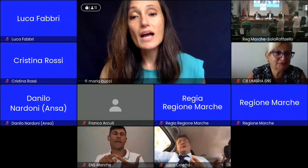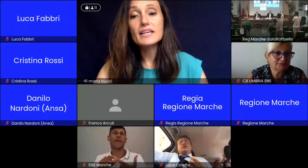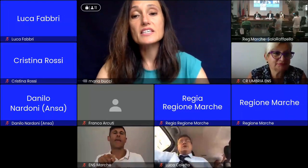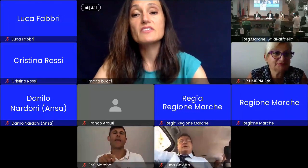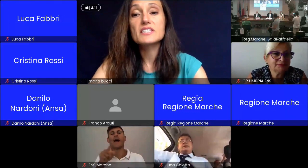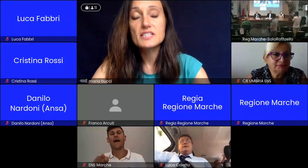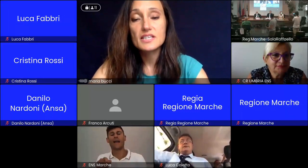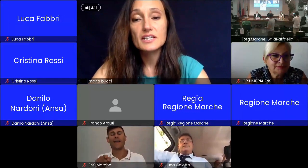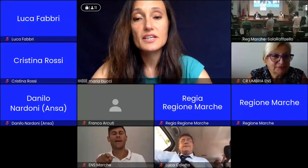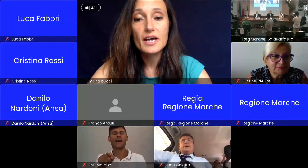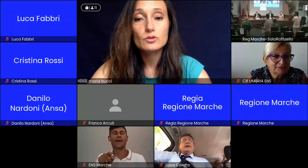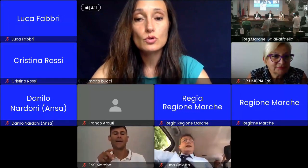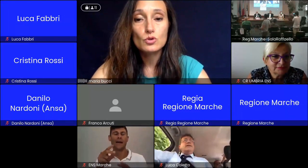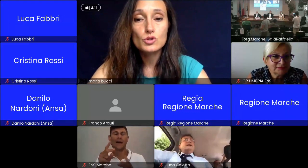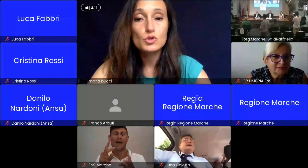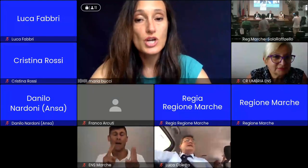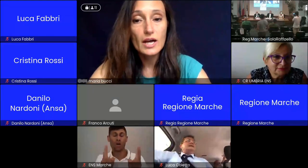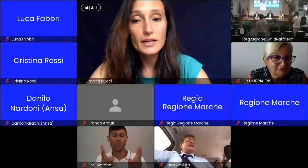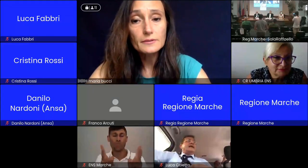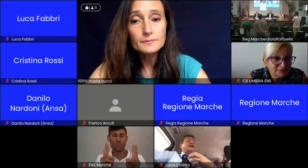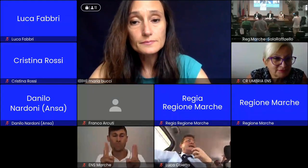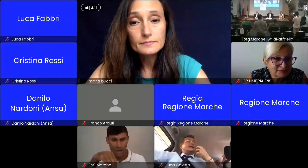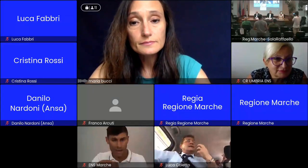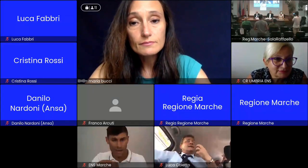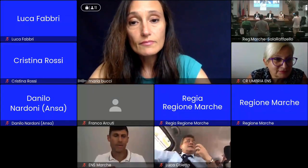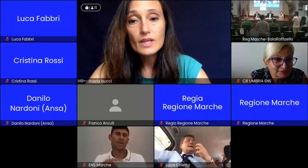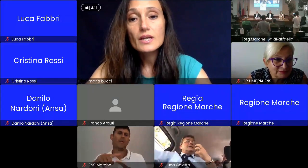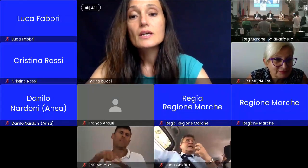attraverso anche i servizi di segretariato sociale,